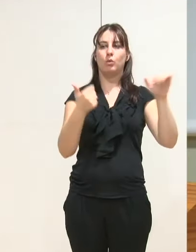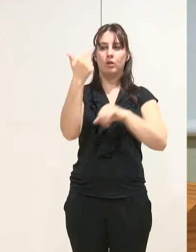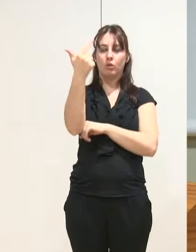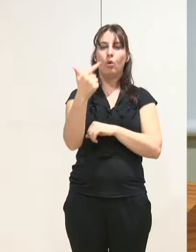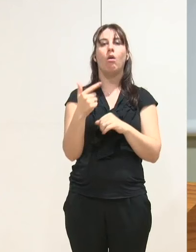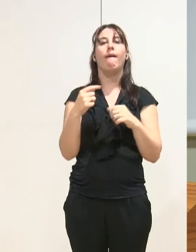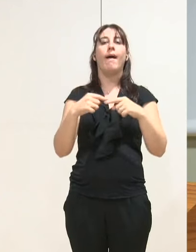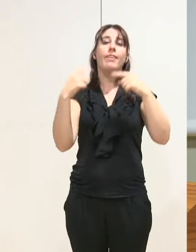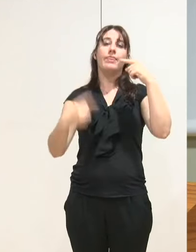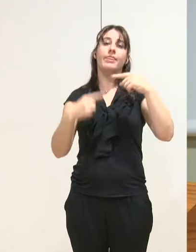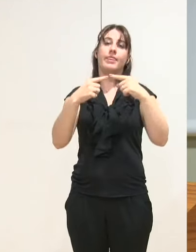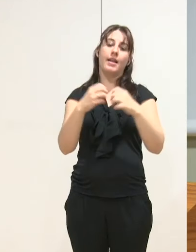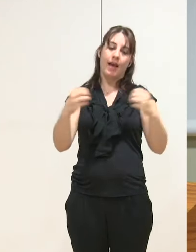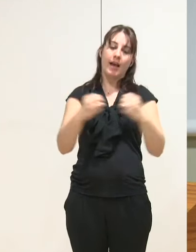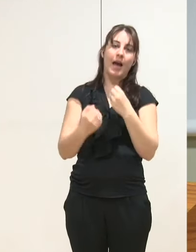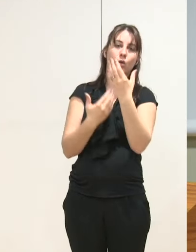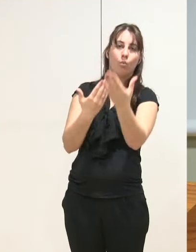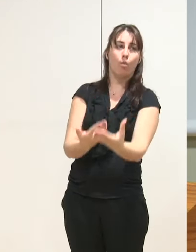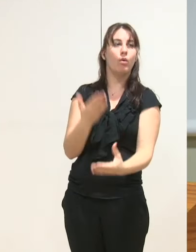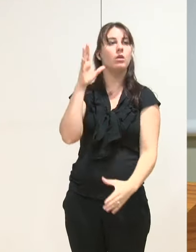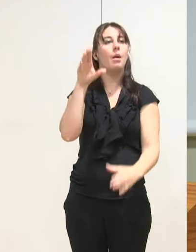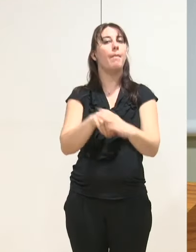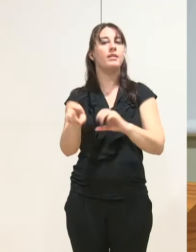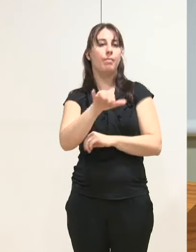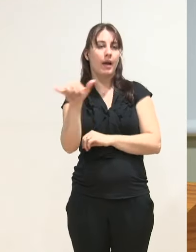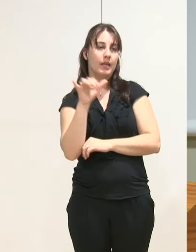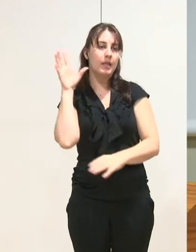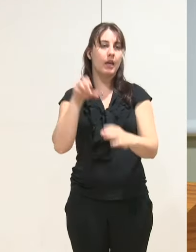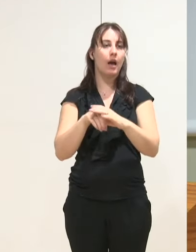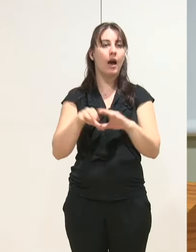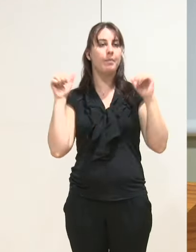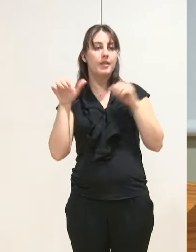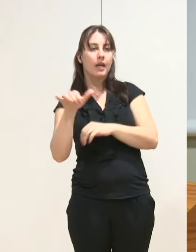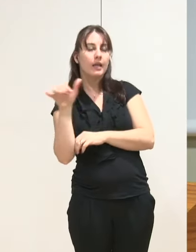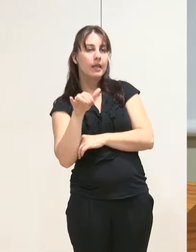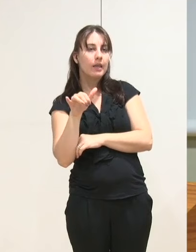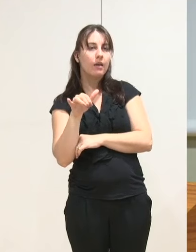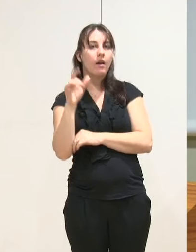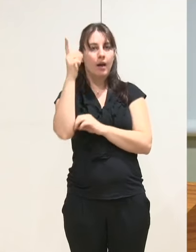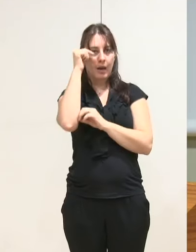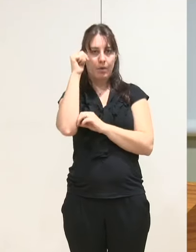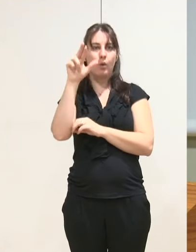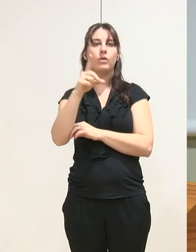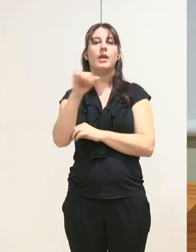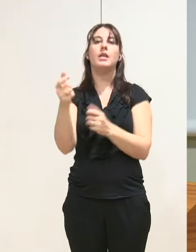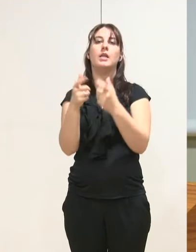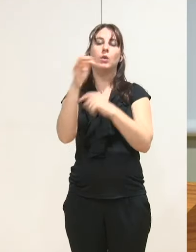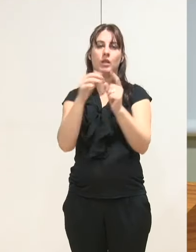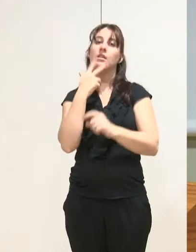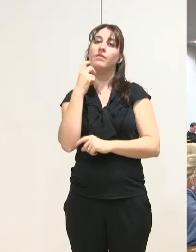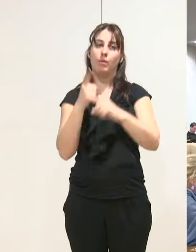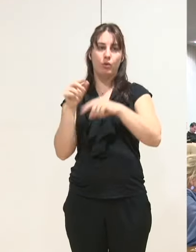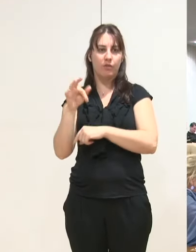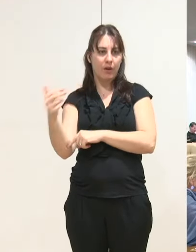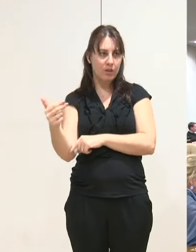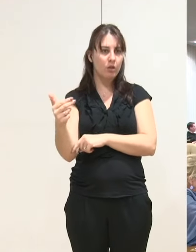gracieuses de dett qui ne prend pas part au vote qui s'abstient qui est républicain udi société civile Front National